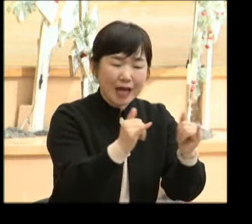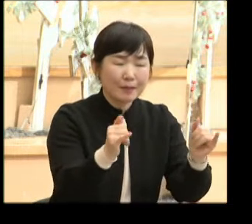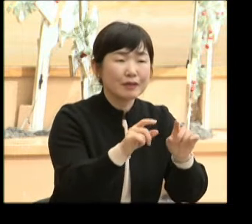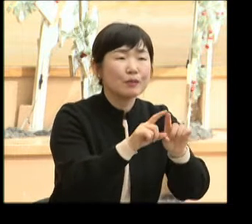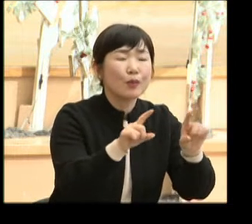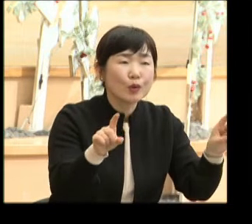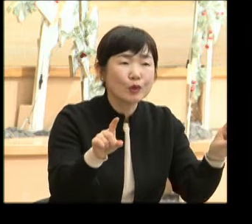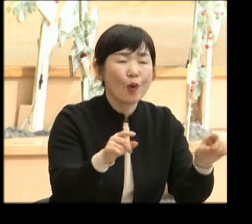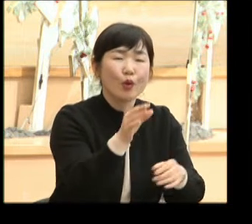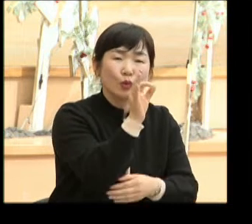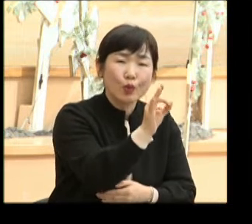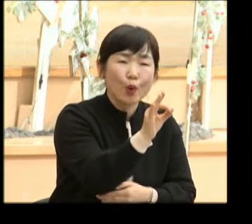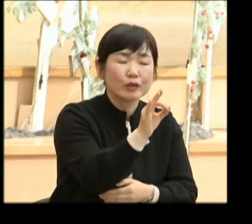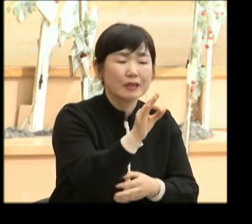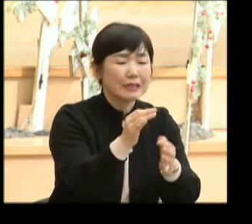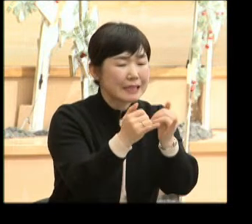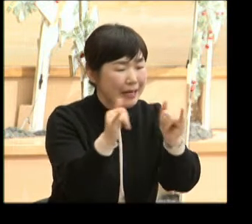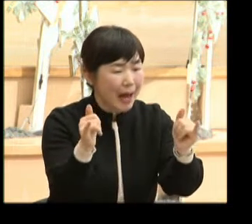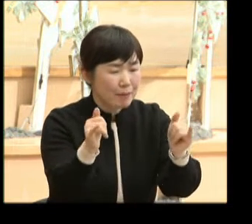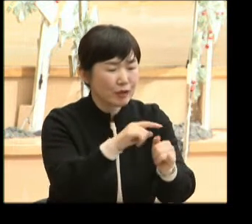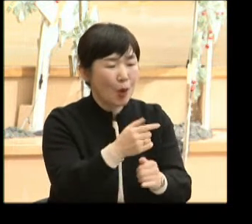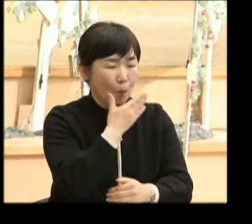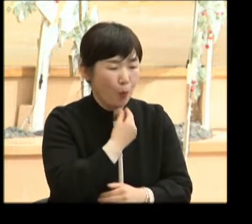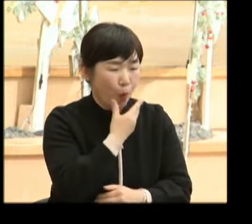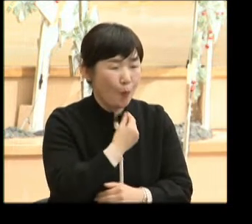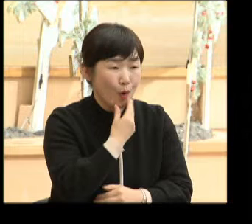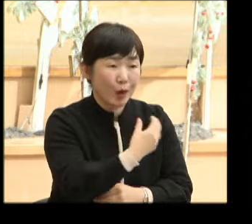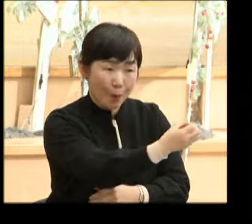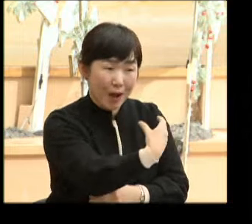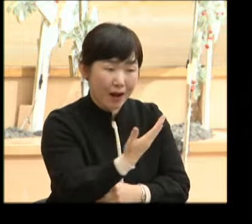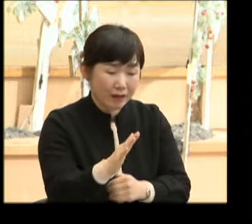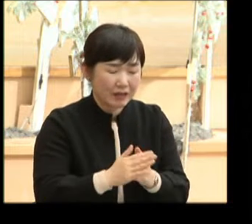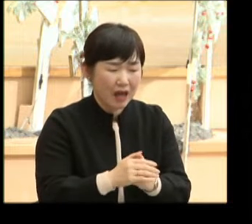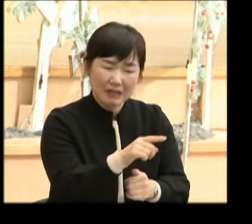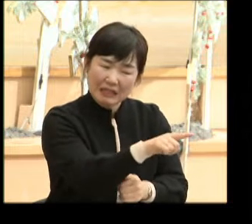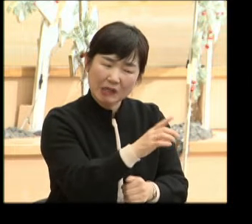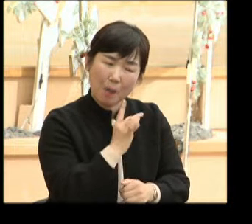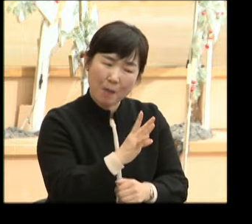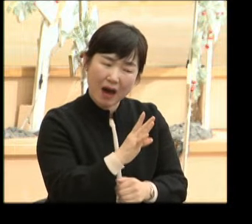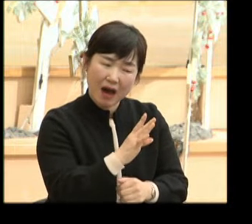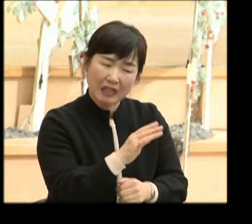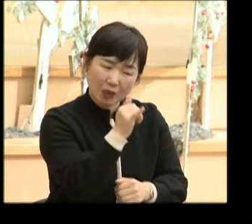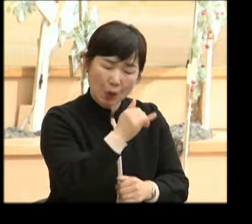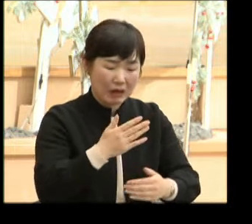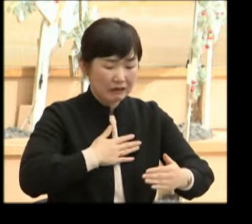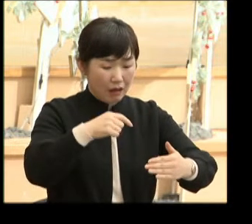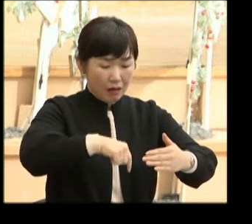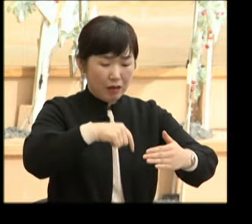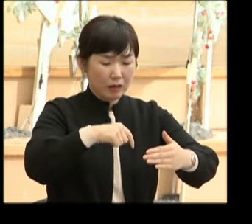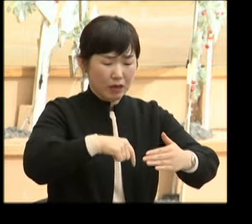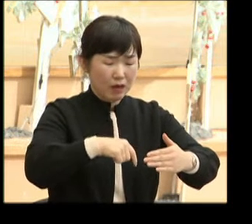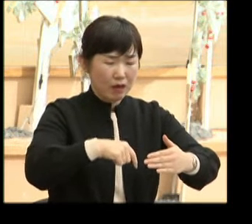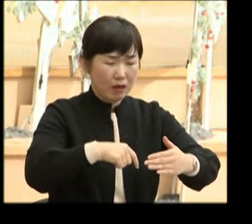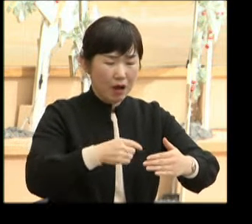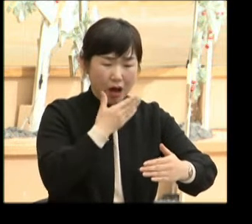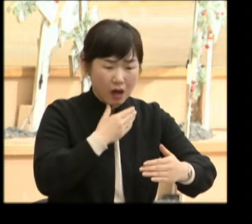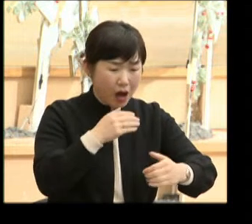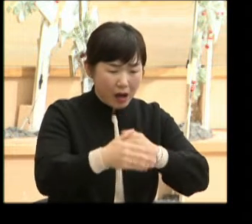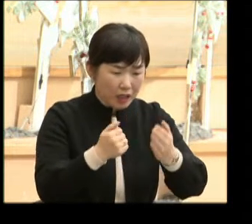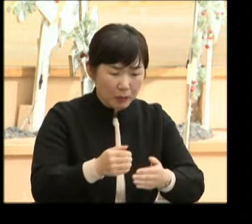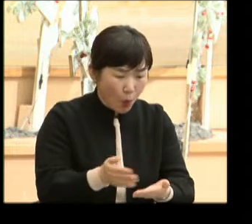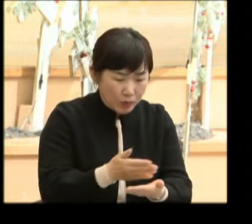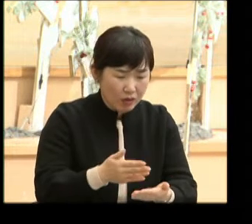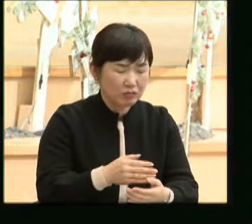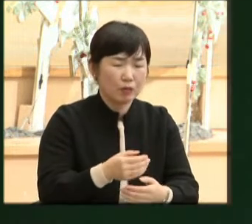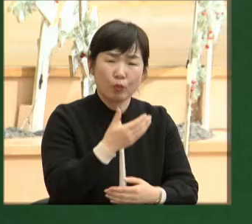보통 돈 사람들 보기라고 하는데 그런 것만 있고 내 안에 하나님이 없으면 그게 복권 맞는